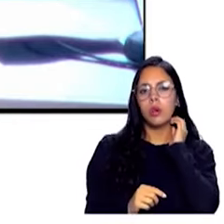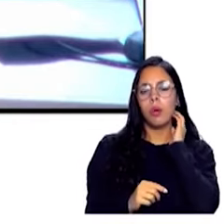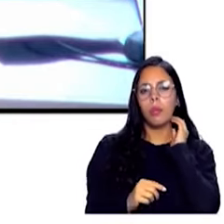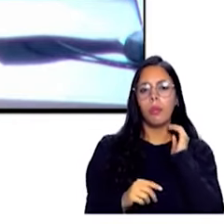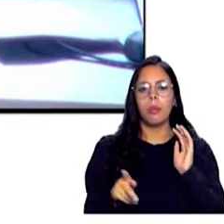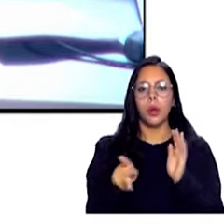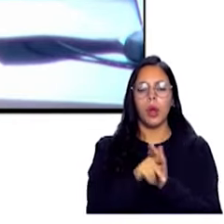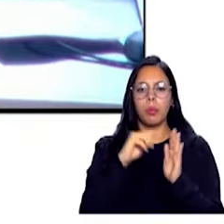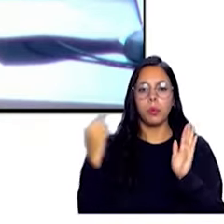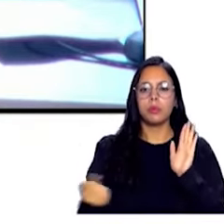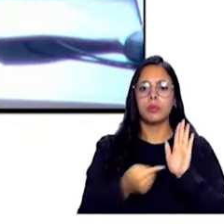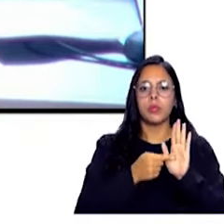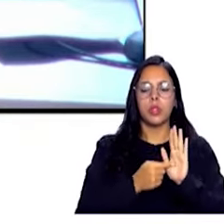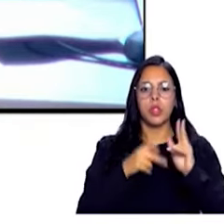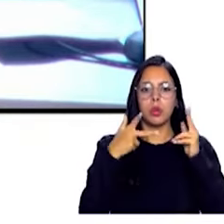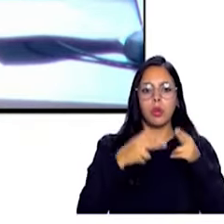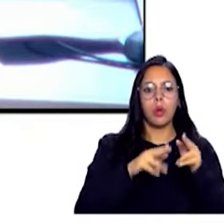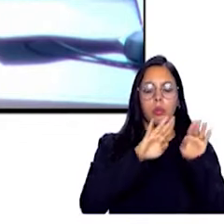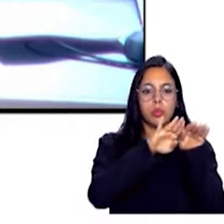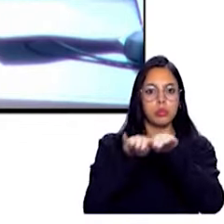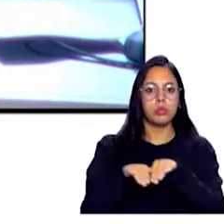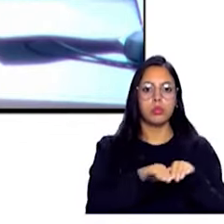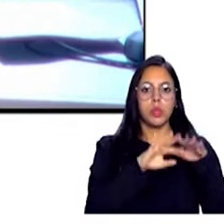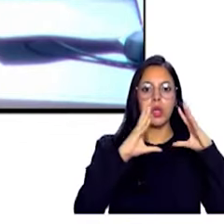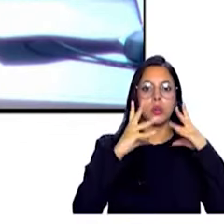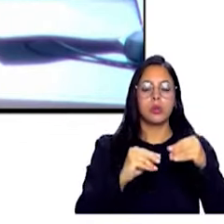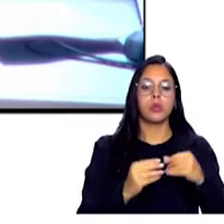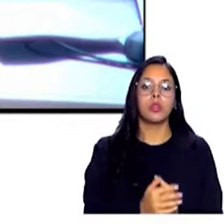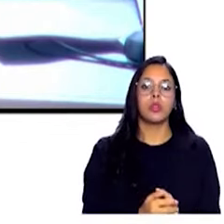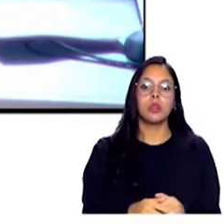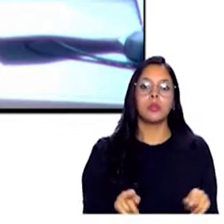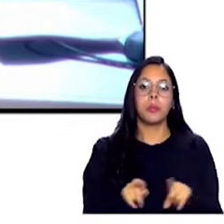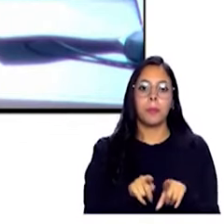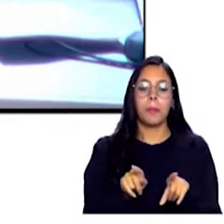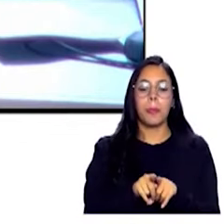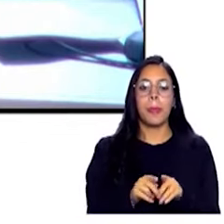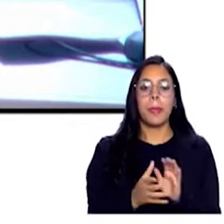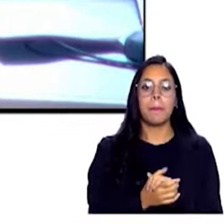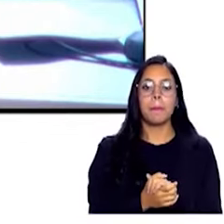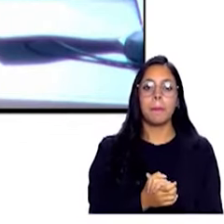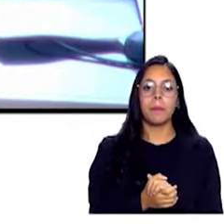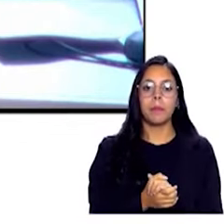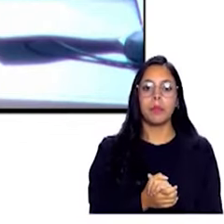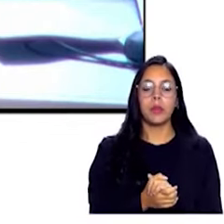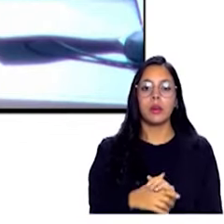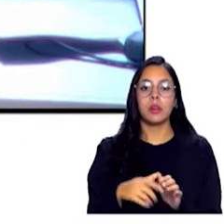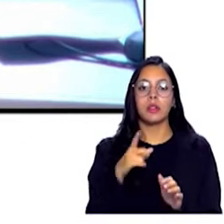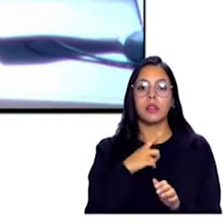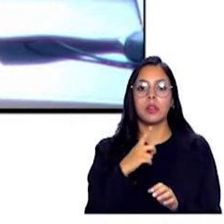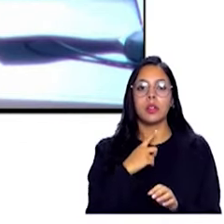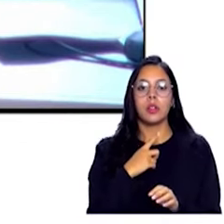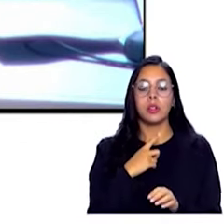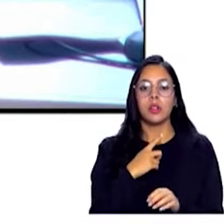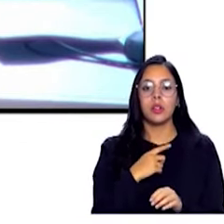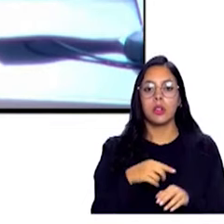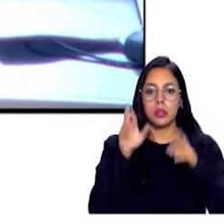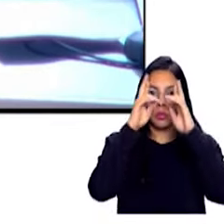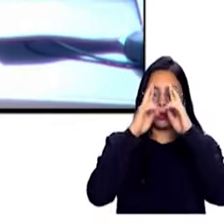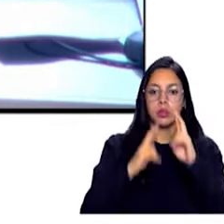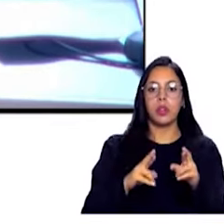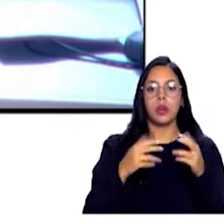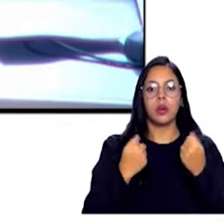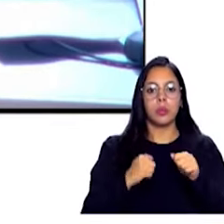financier ou matériel c'est assez bien respecté comme c'est a quelque chose d'un Petit Peu gênant ET